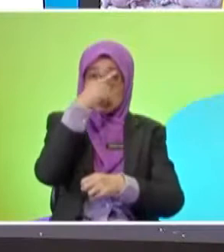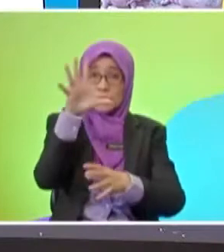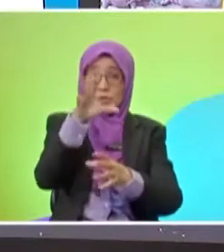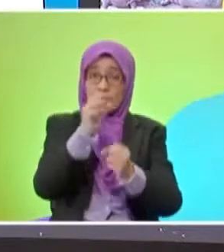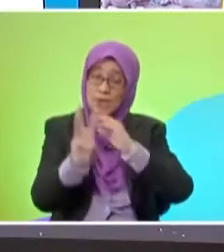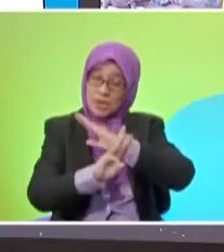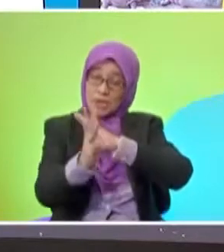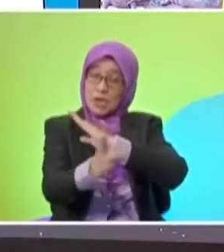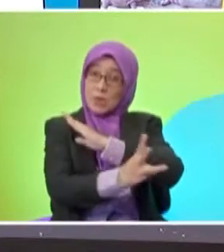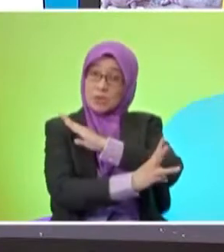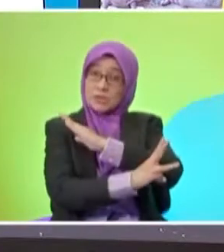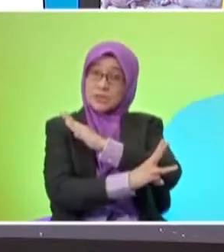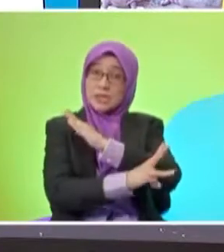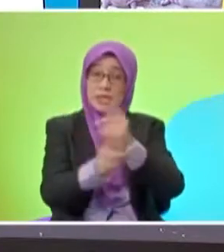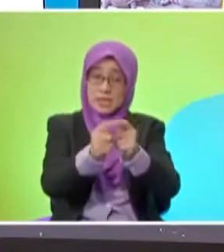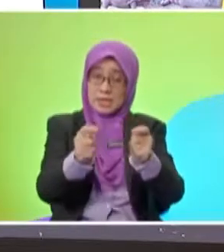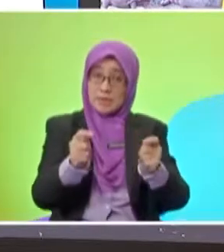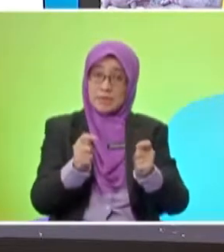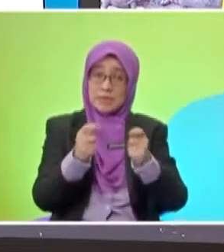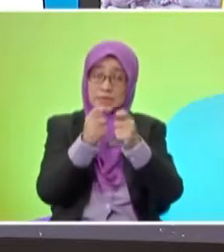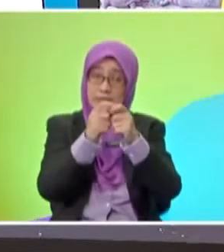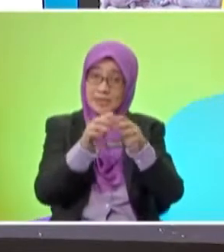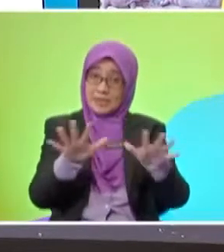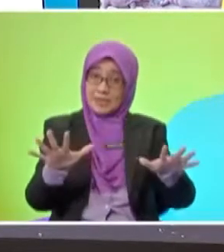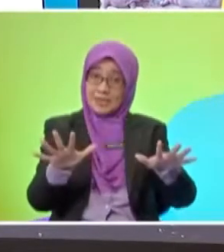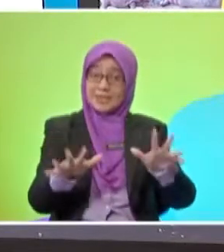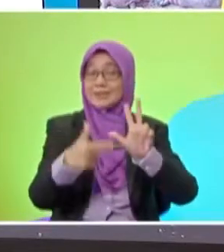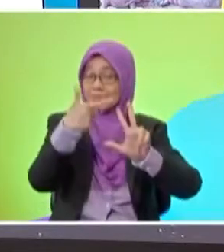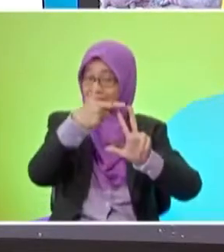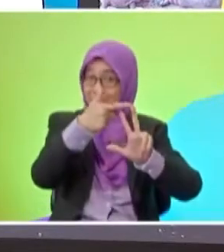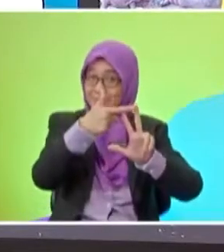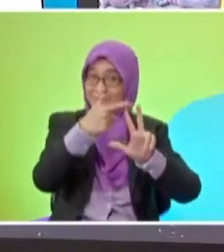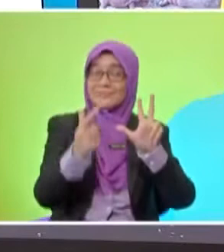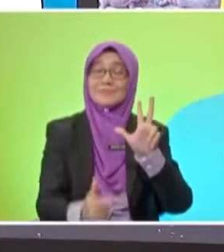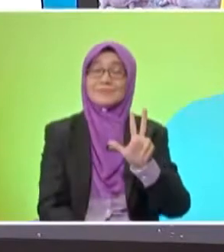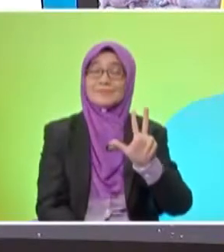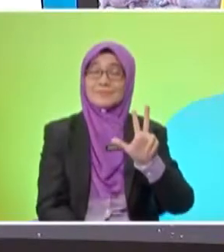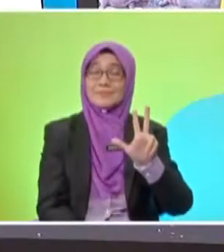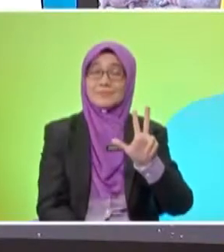kawasan dan juga tempat tinggal oke